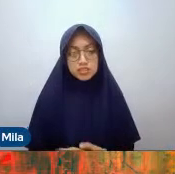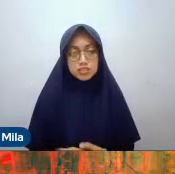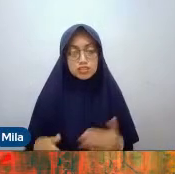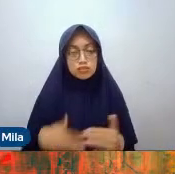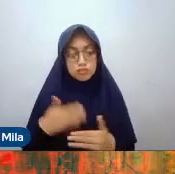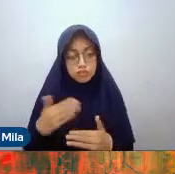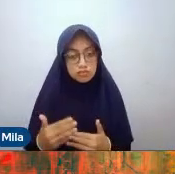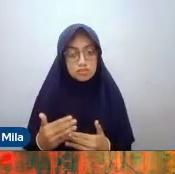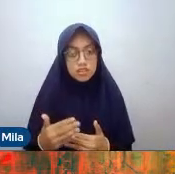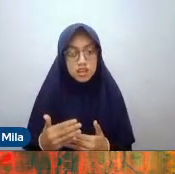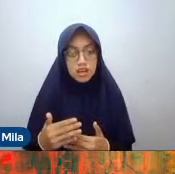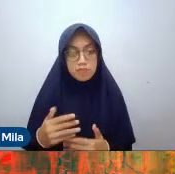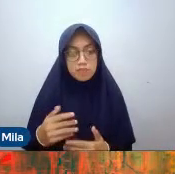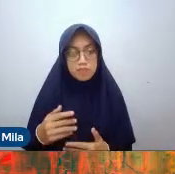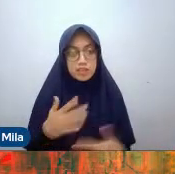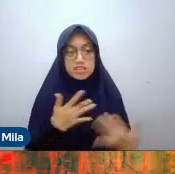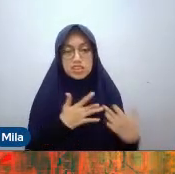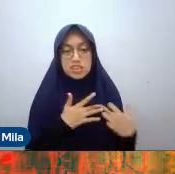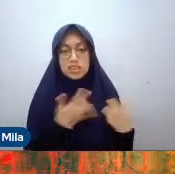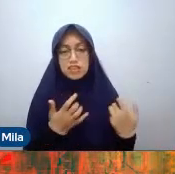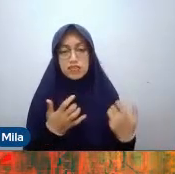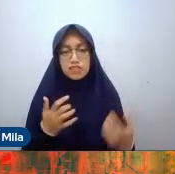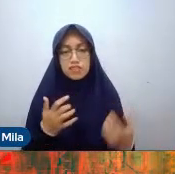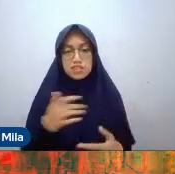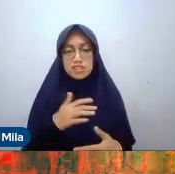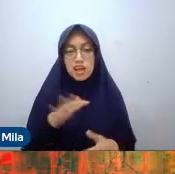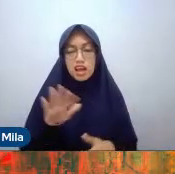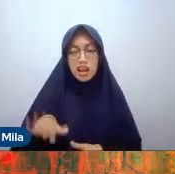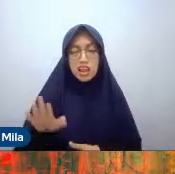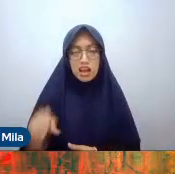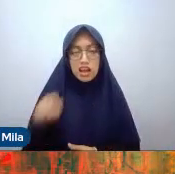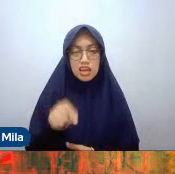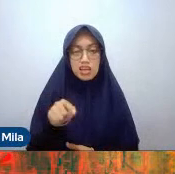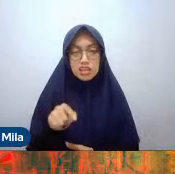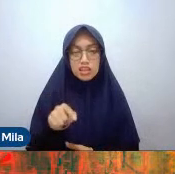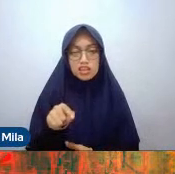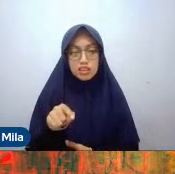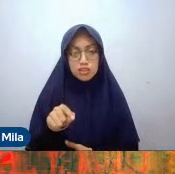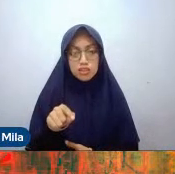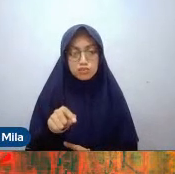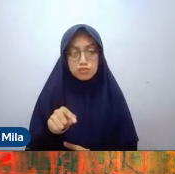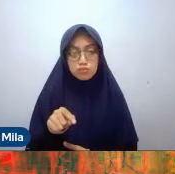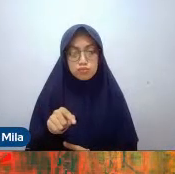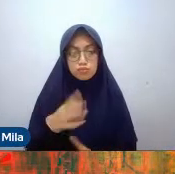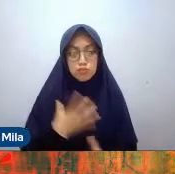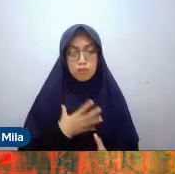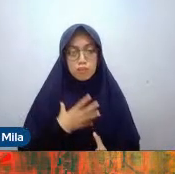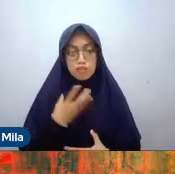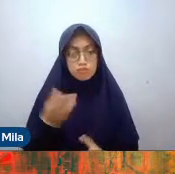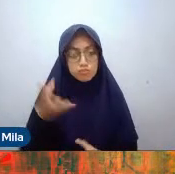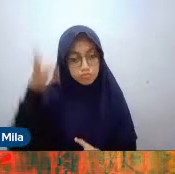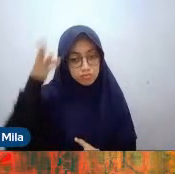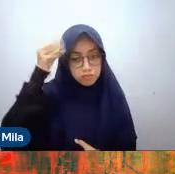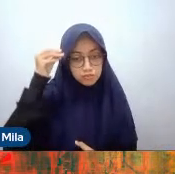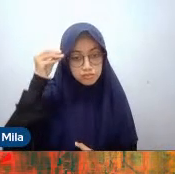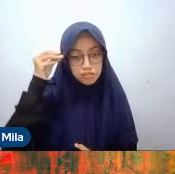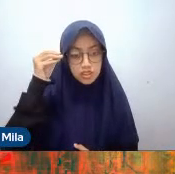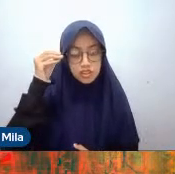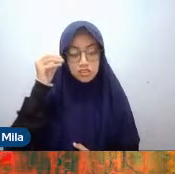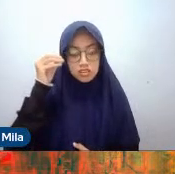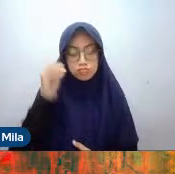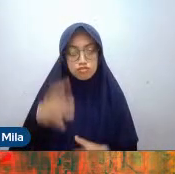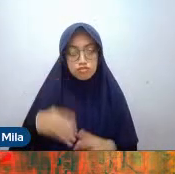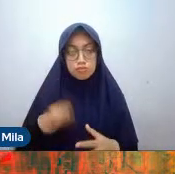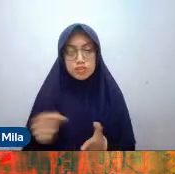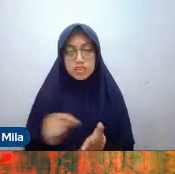anak terhadap sensasi tubuhnya dan kemampuan memberi nama perasaan yang tadi ya, emosinya itu akan